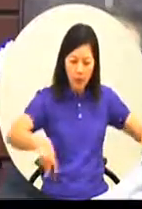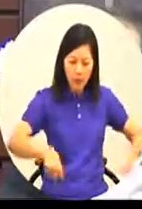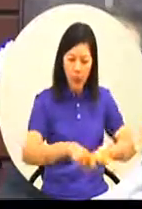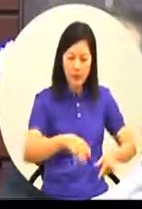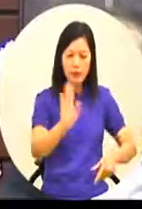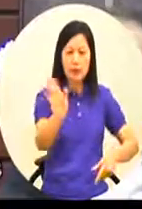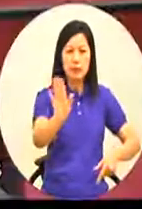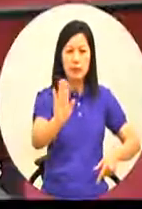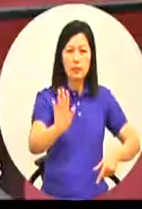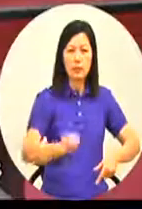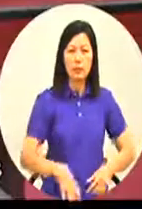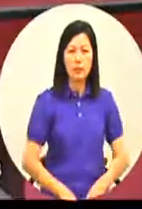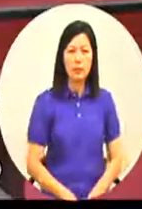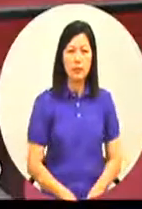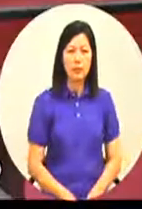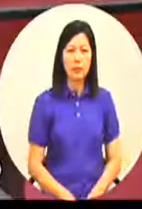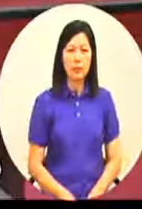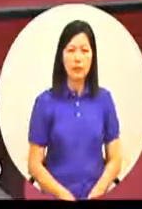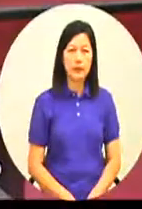样。